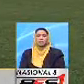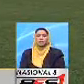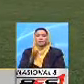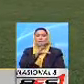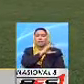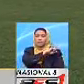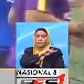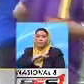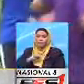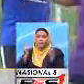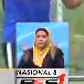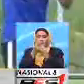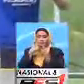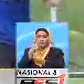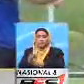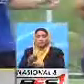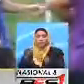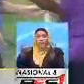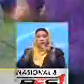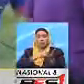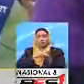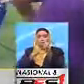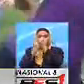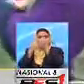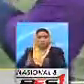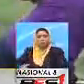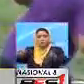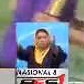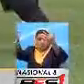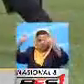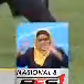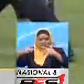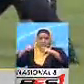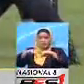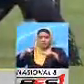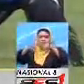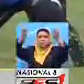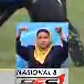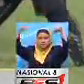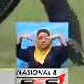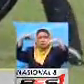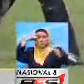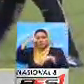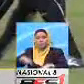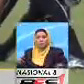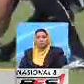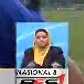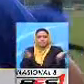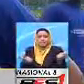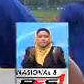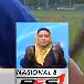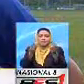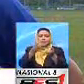pasukan Hasbullah Awang mahu penyokong-penyokong memenuhi stadium Shah Alam sebagai pembakar semangat buat pasukannya nanti